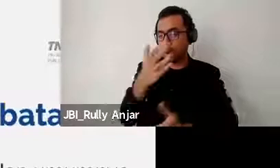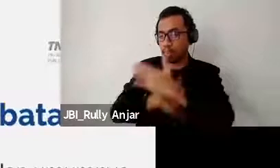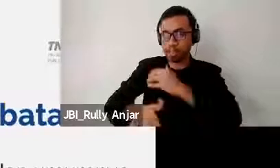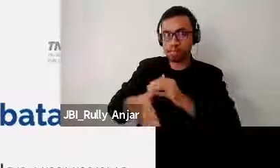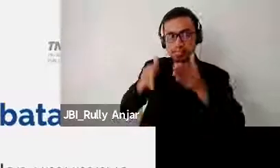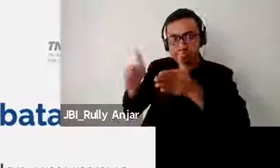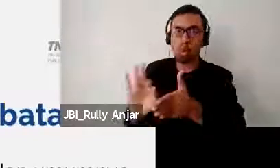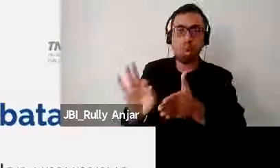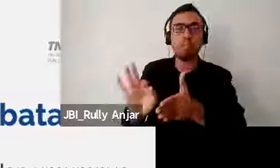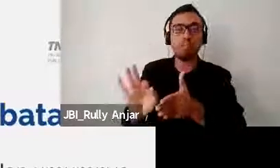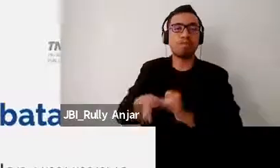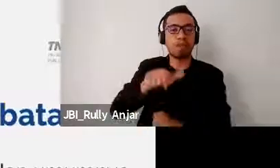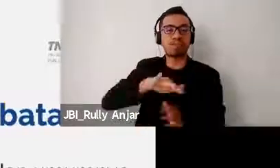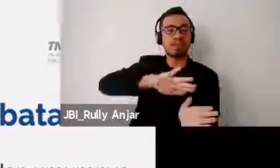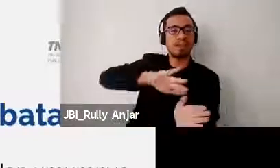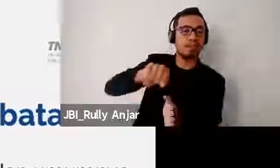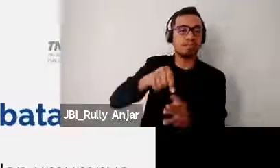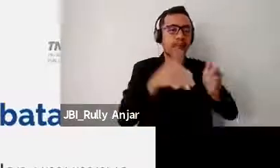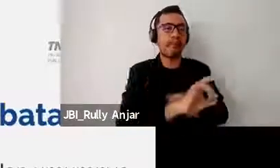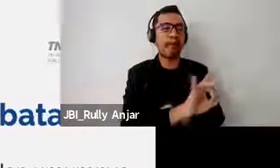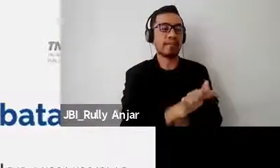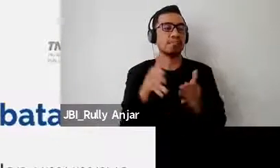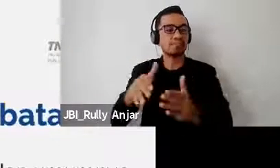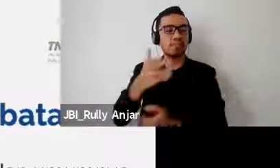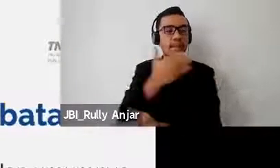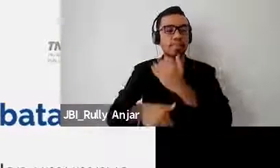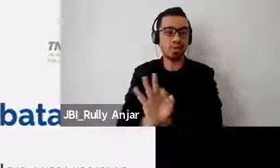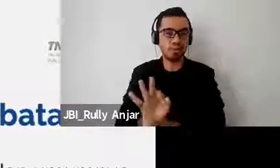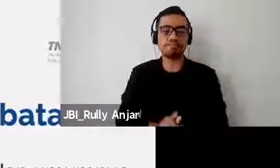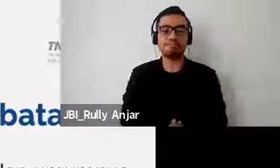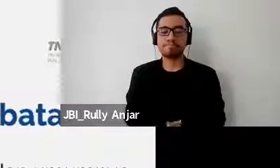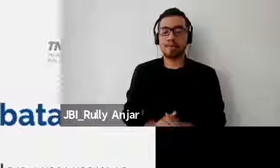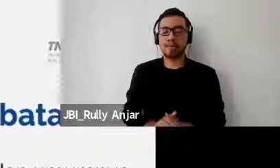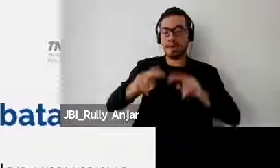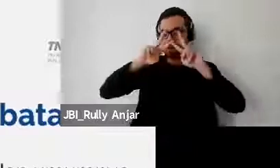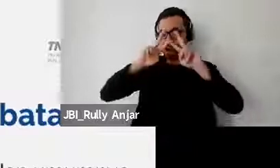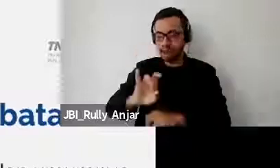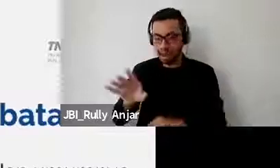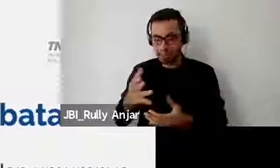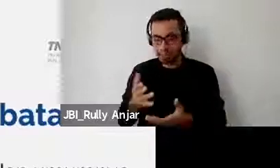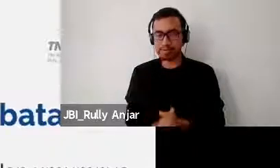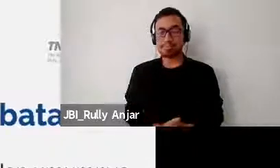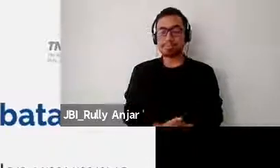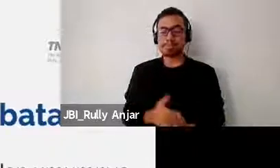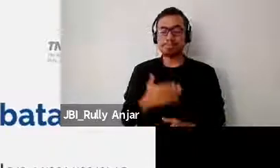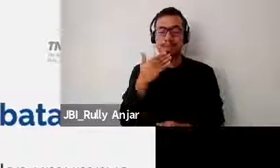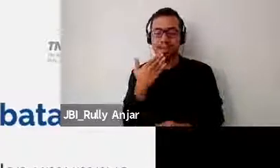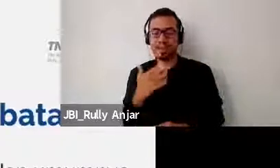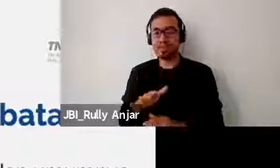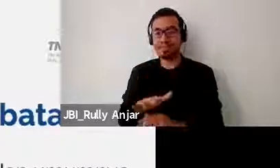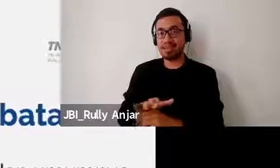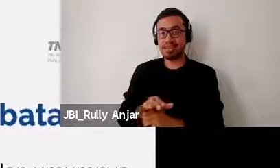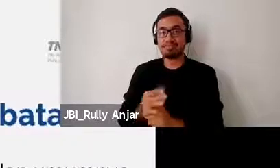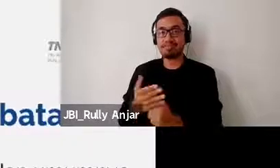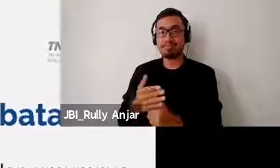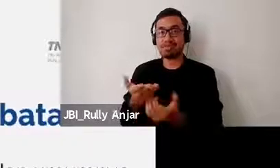yang menemukan bahwa ketika terjadi epidemi, terjadi peningkatan prevalensi disabilitas. Jadi, nah, ini